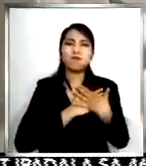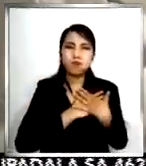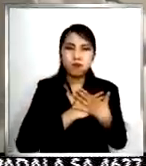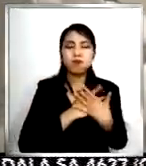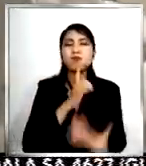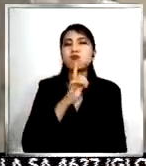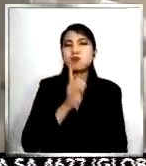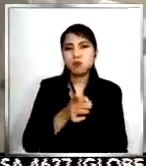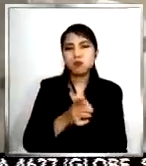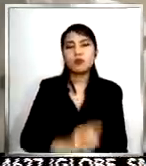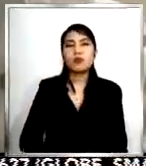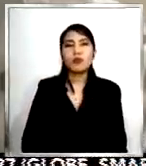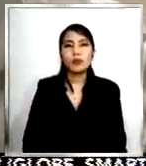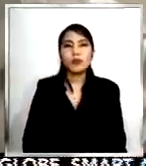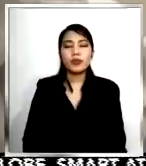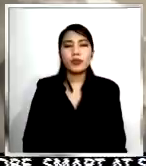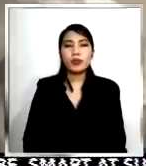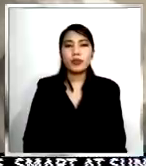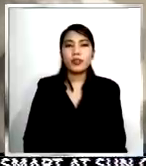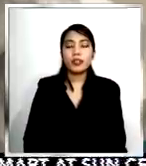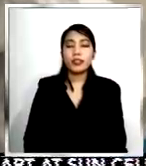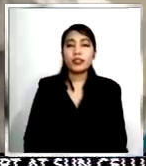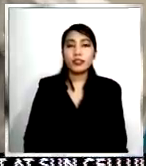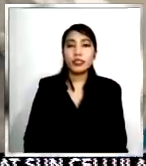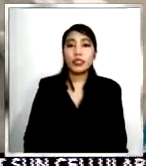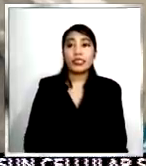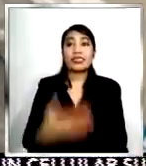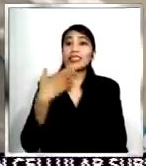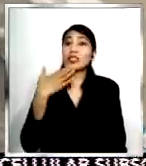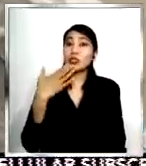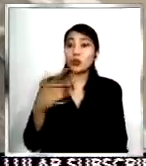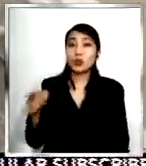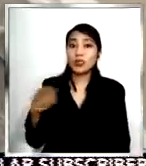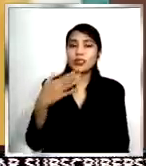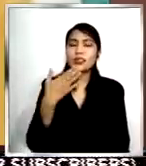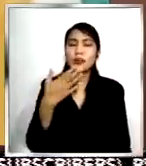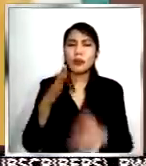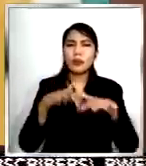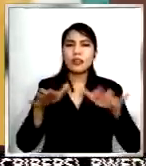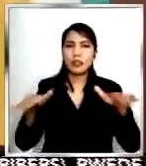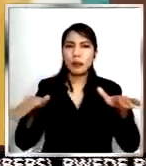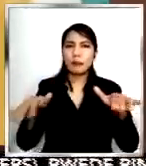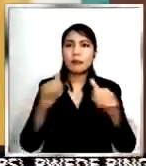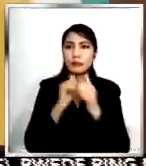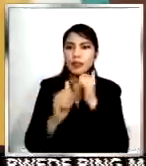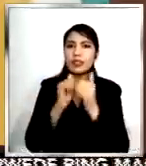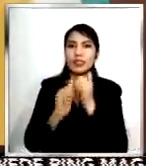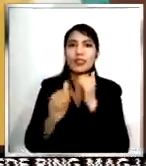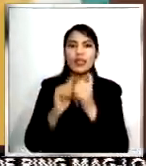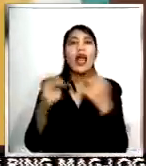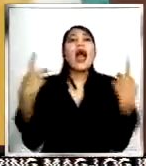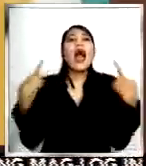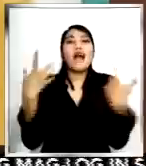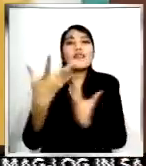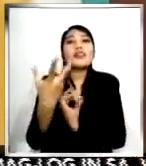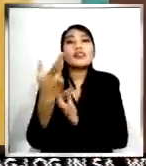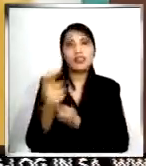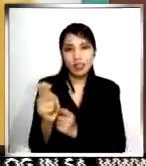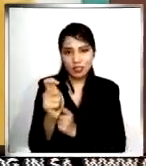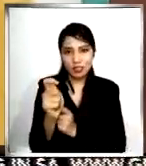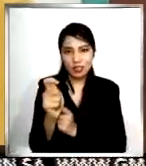para makapagsabi sila ng thank you, ibig sabihin pinagkatiwalaan ka nila eh.